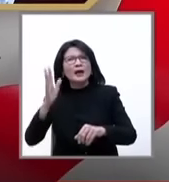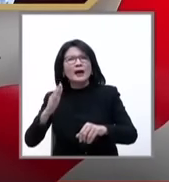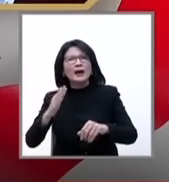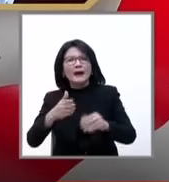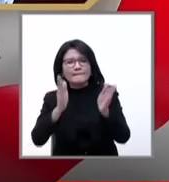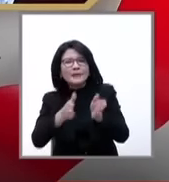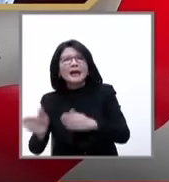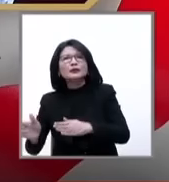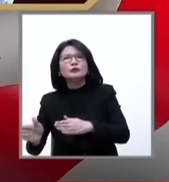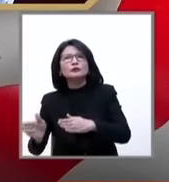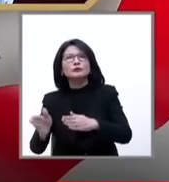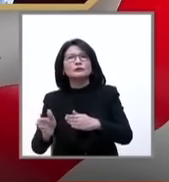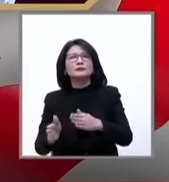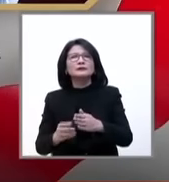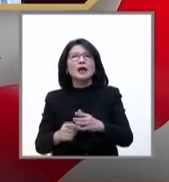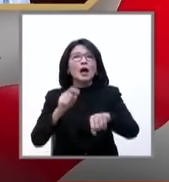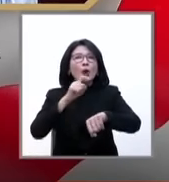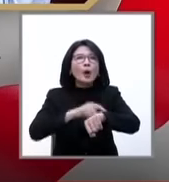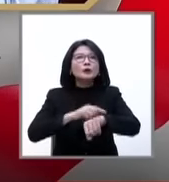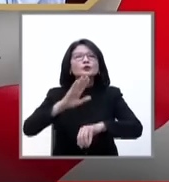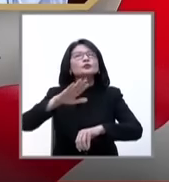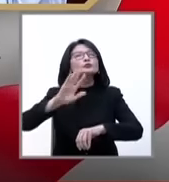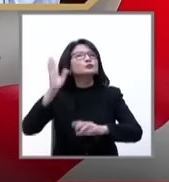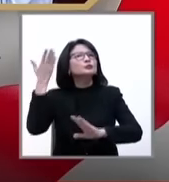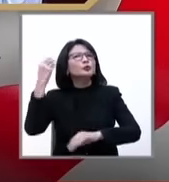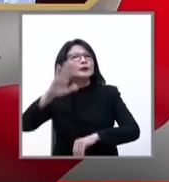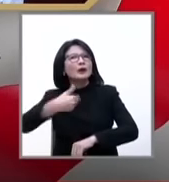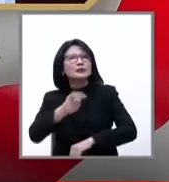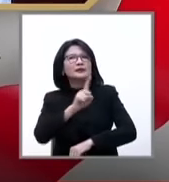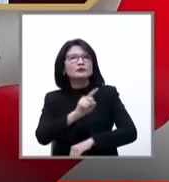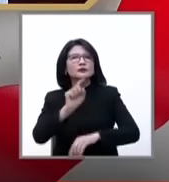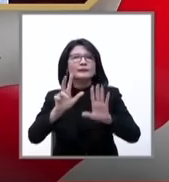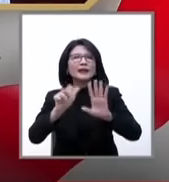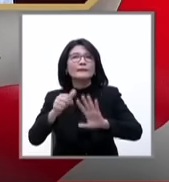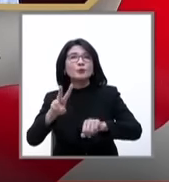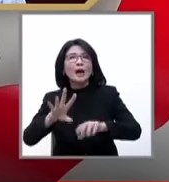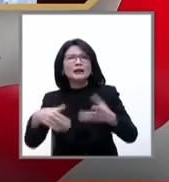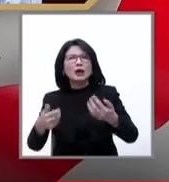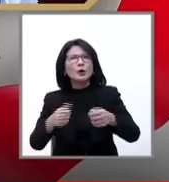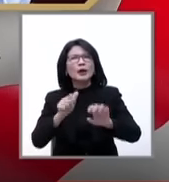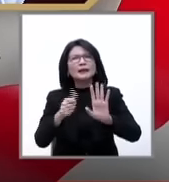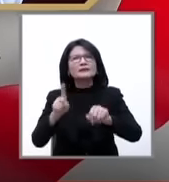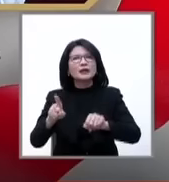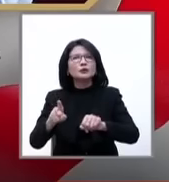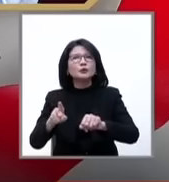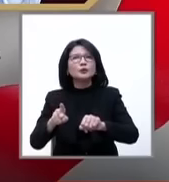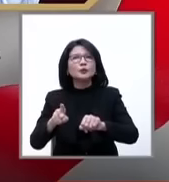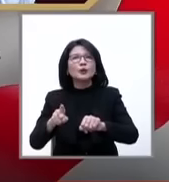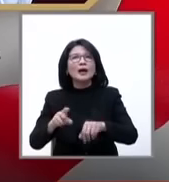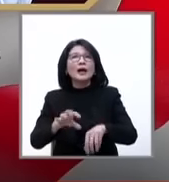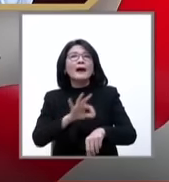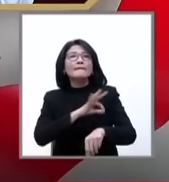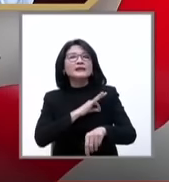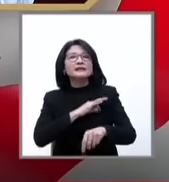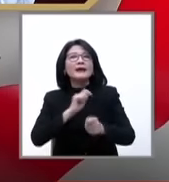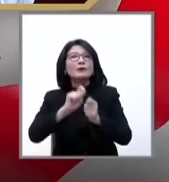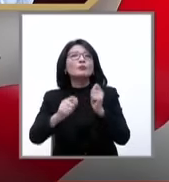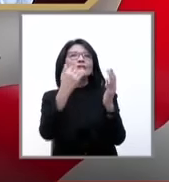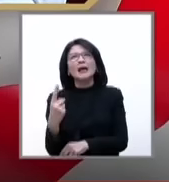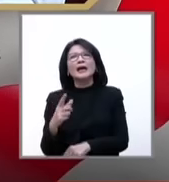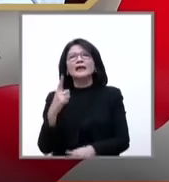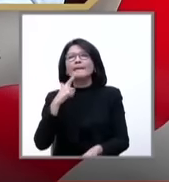yang berulang atau masalah baru yang muncul yang menegur kesiapan kita untuk